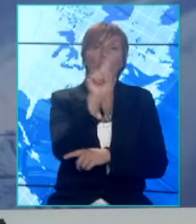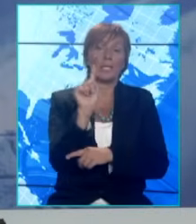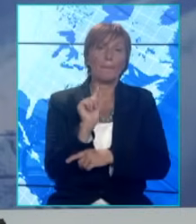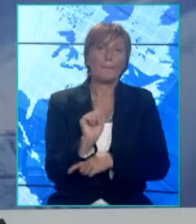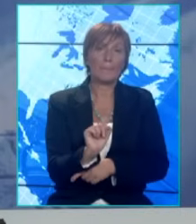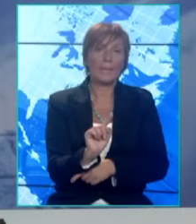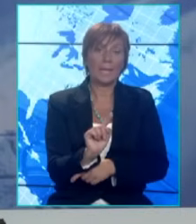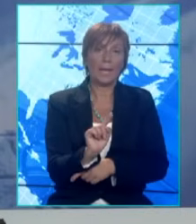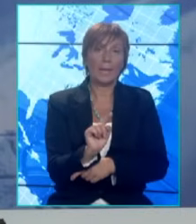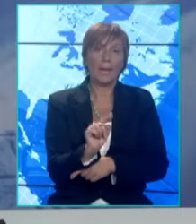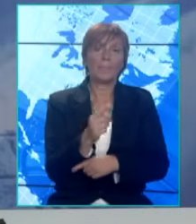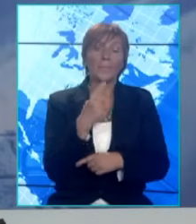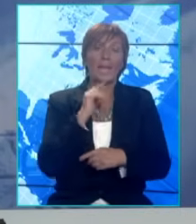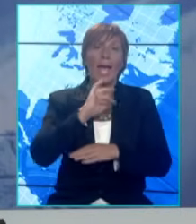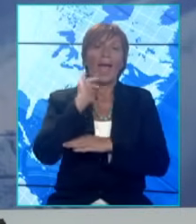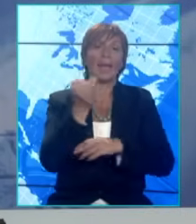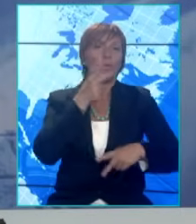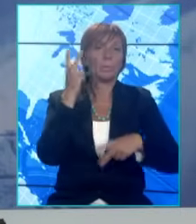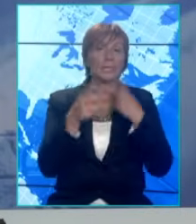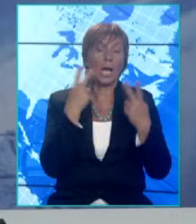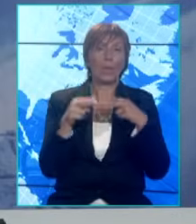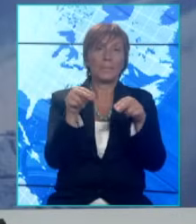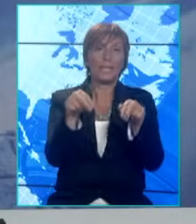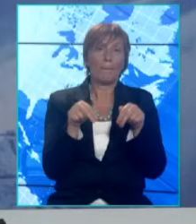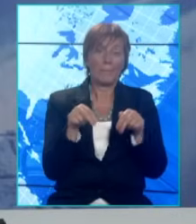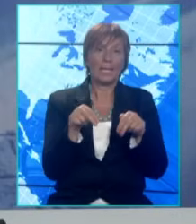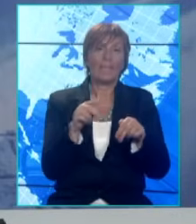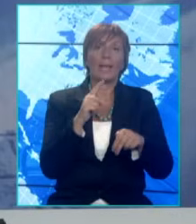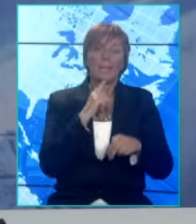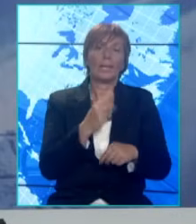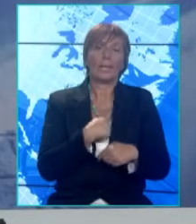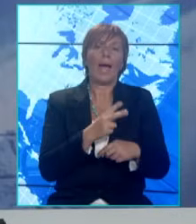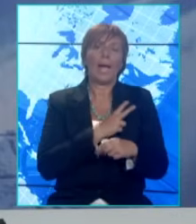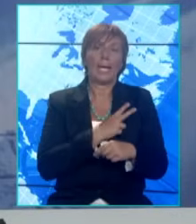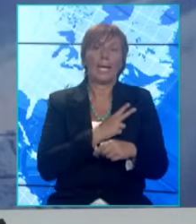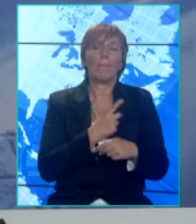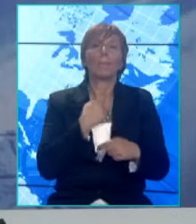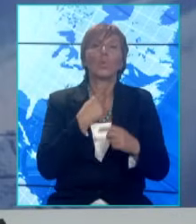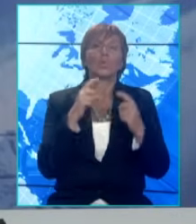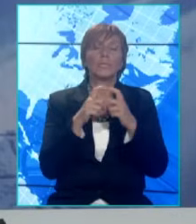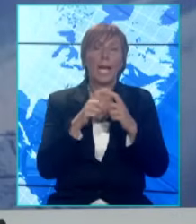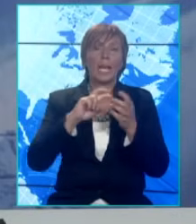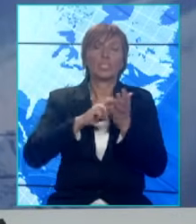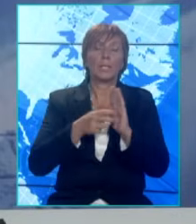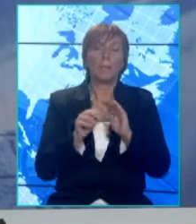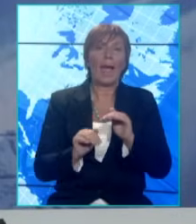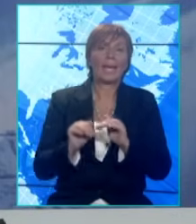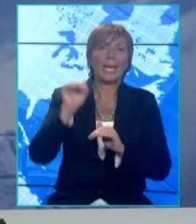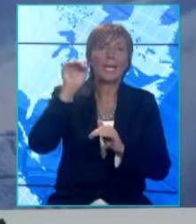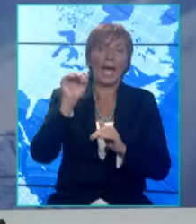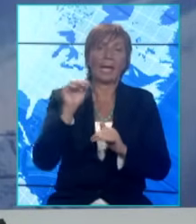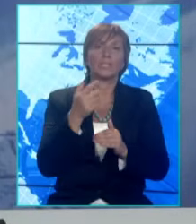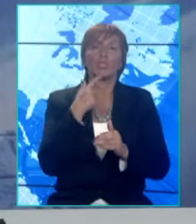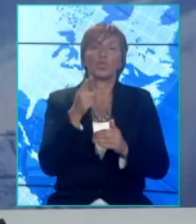i da Europska komisija prihvati i da imamo usuglašen plan rasta sa ovim što